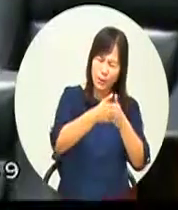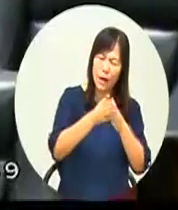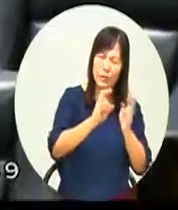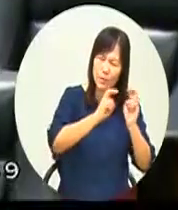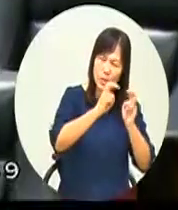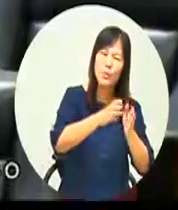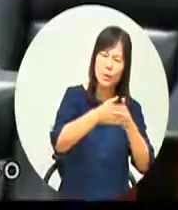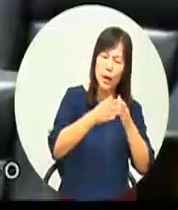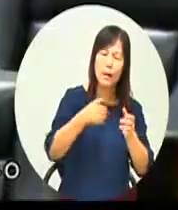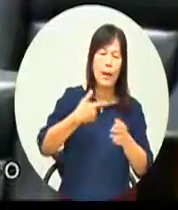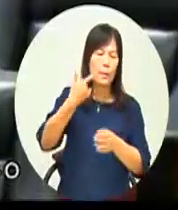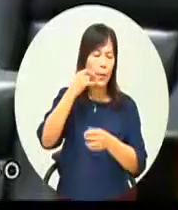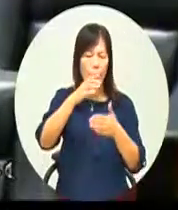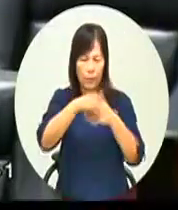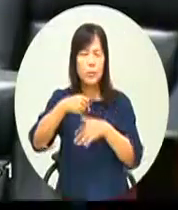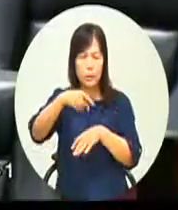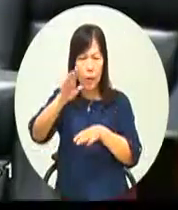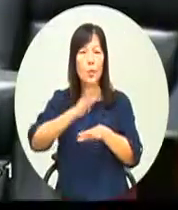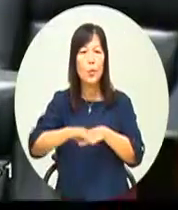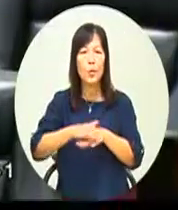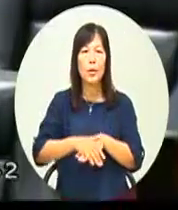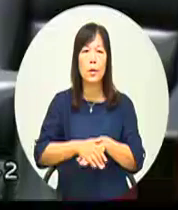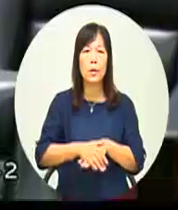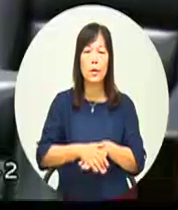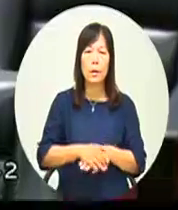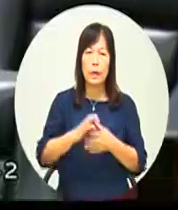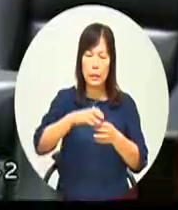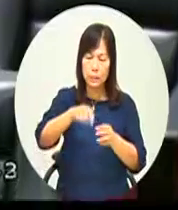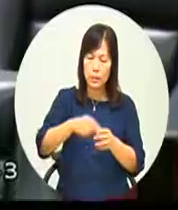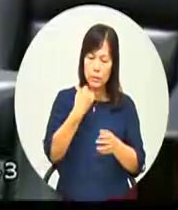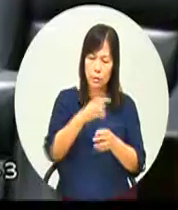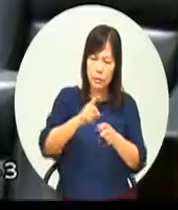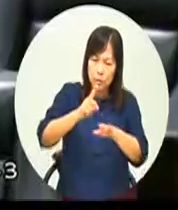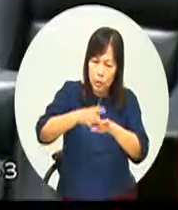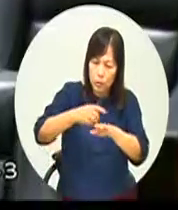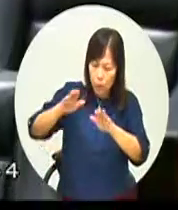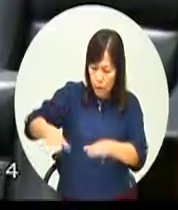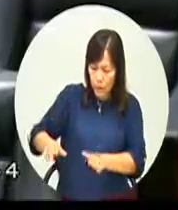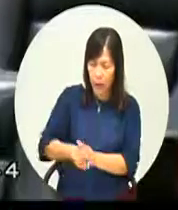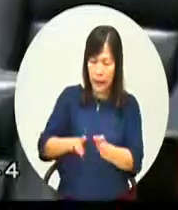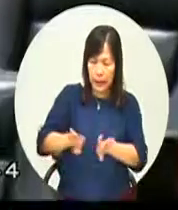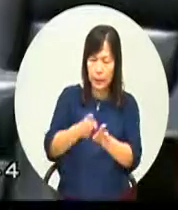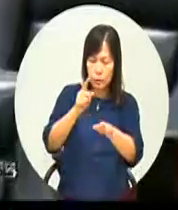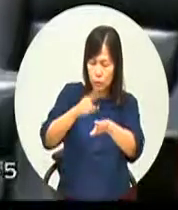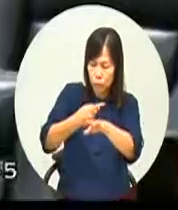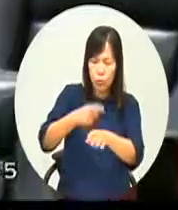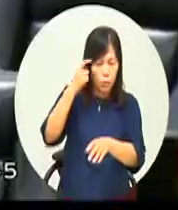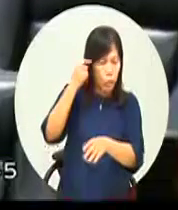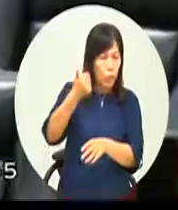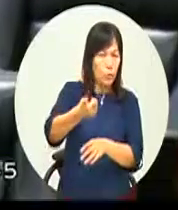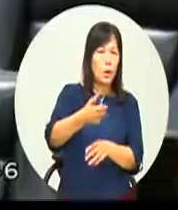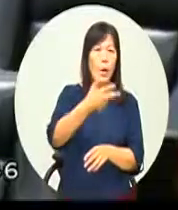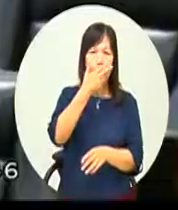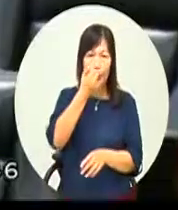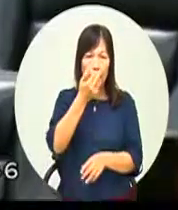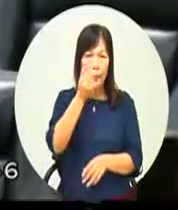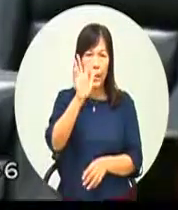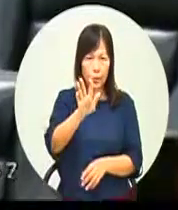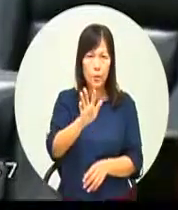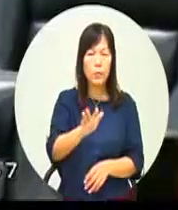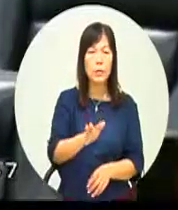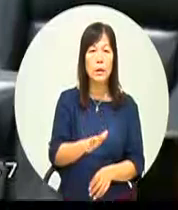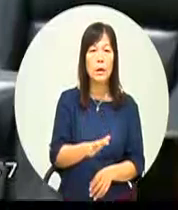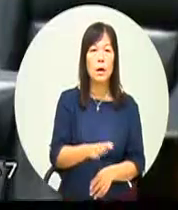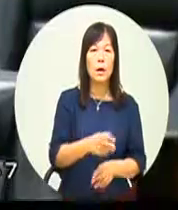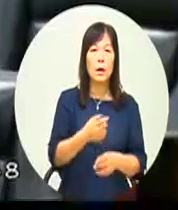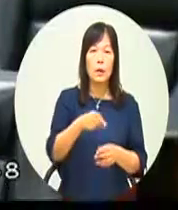妈妈一定会带着他去坐捷运，然后那怎么样让他从小养成这个习惯，会觉得这个东西是好的，是方便的，好，所以我